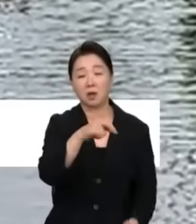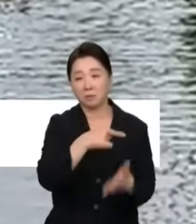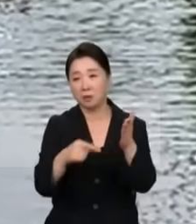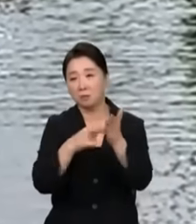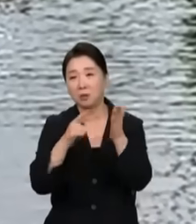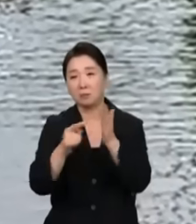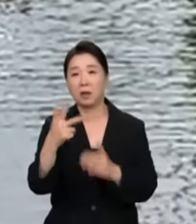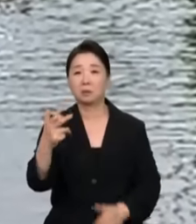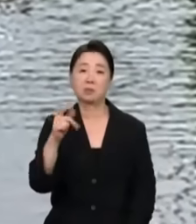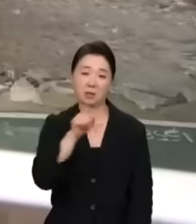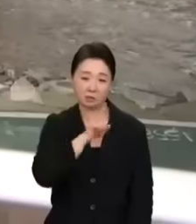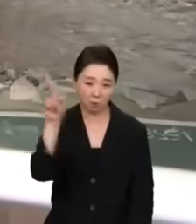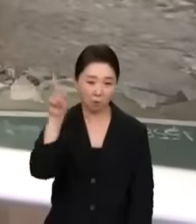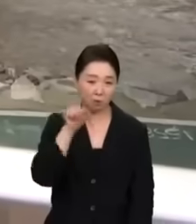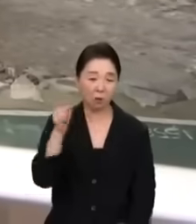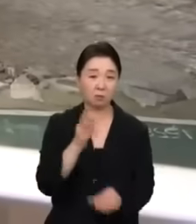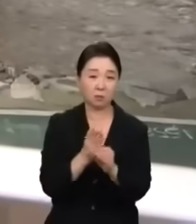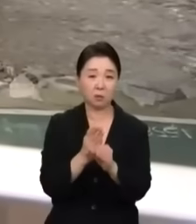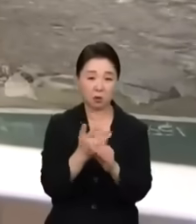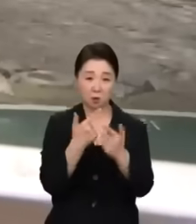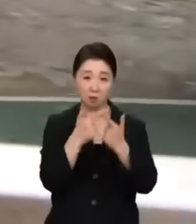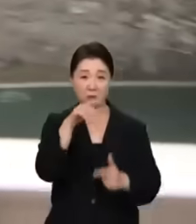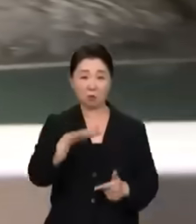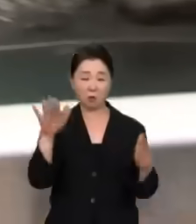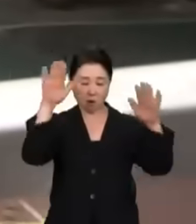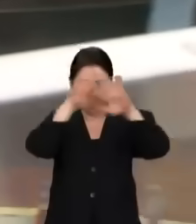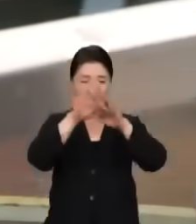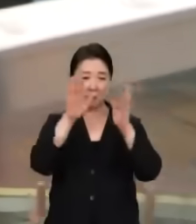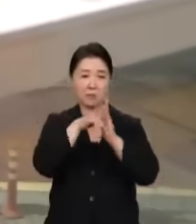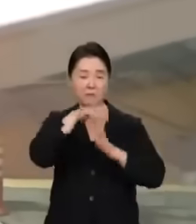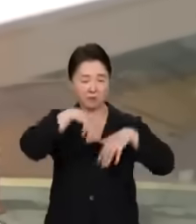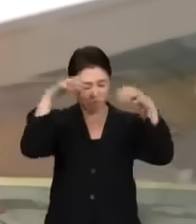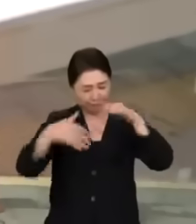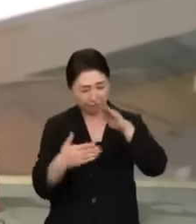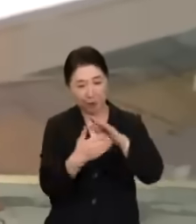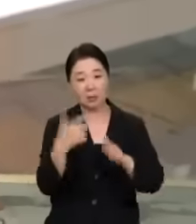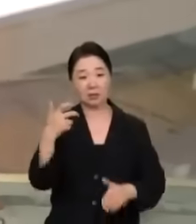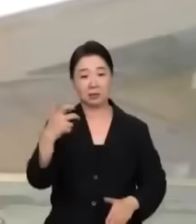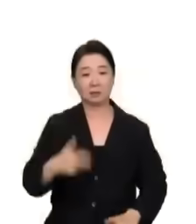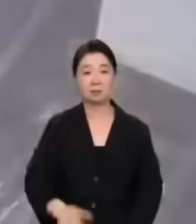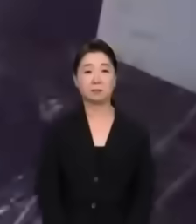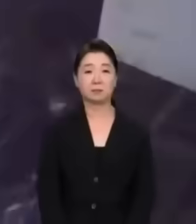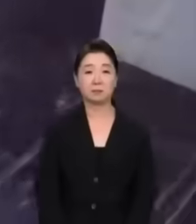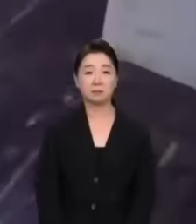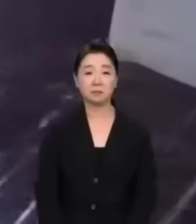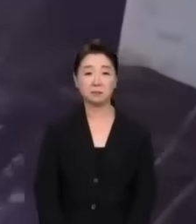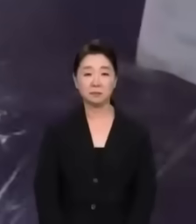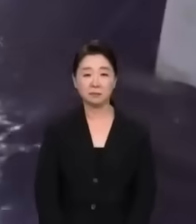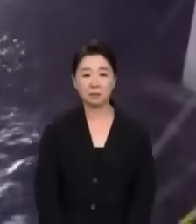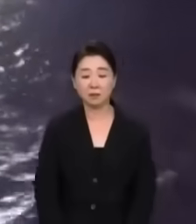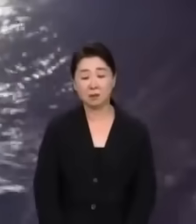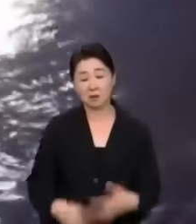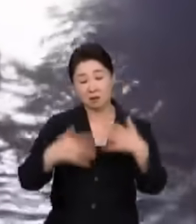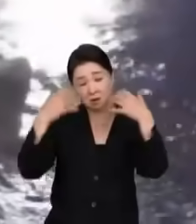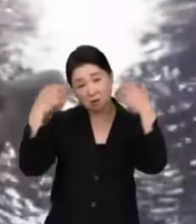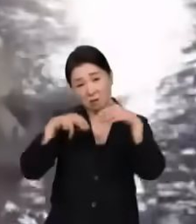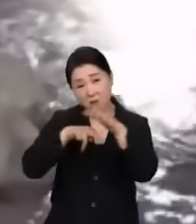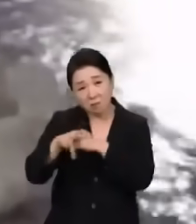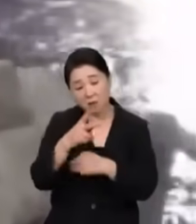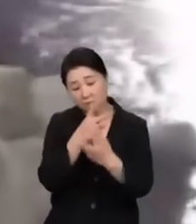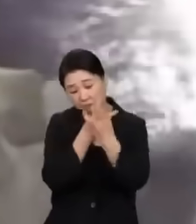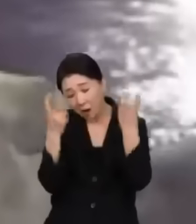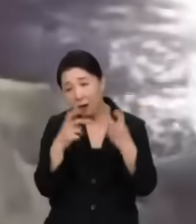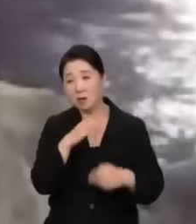75건이 접수됐습니다. 부산에는 밤사이 70mm의 비가 내렸습니다. 더위를 피해 하천에서 잠자던